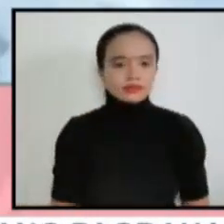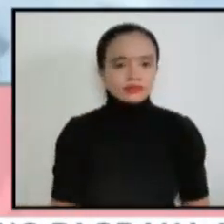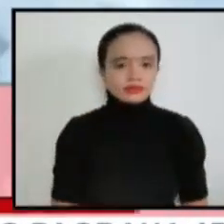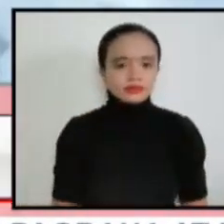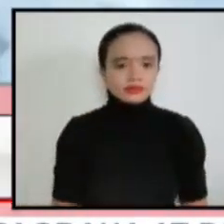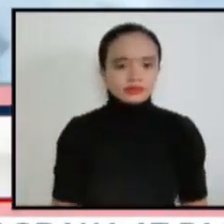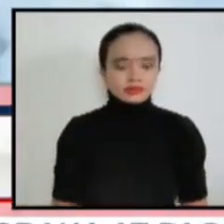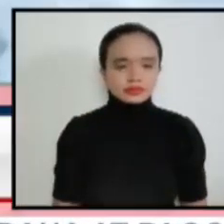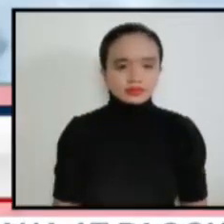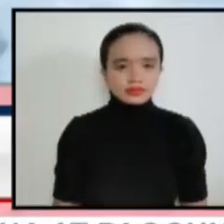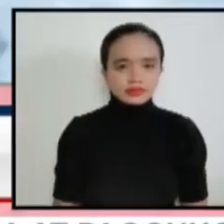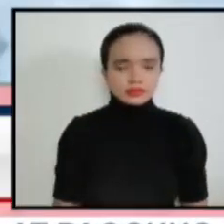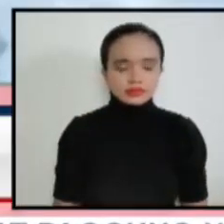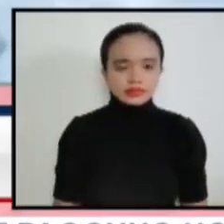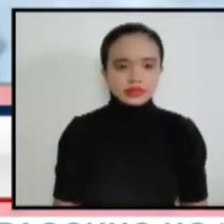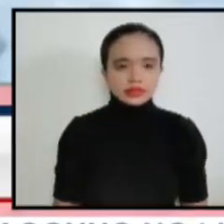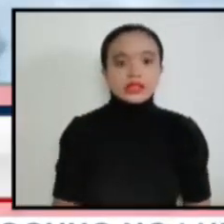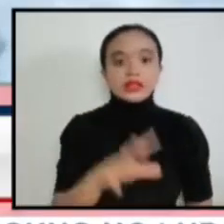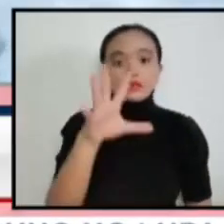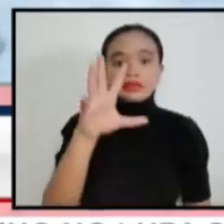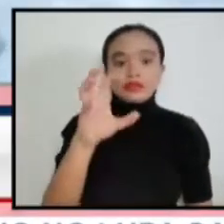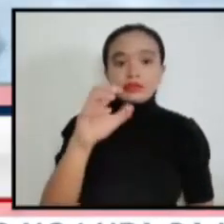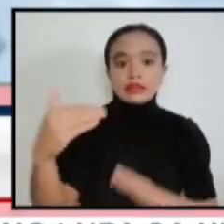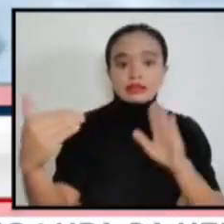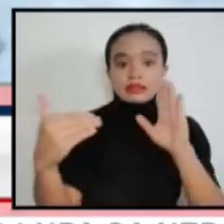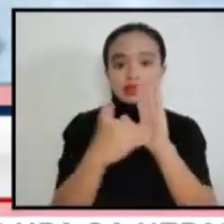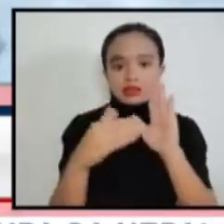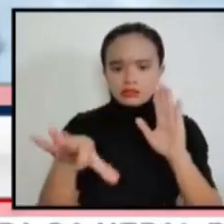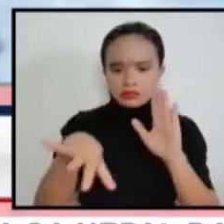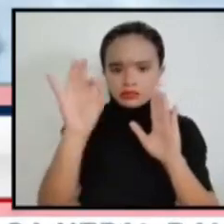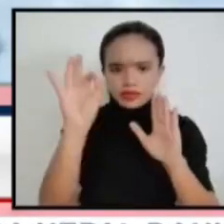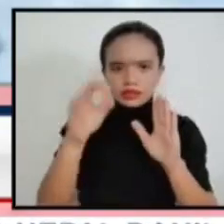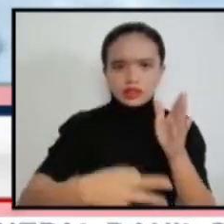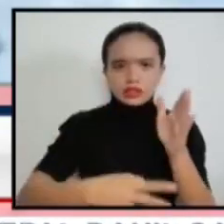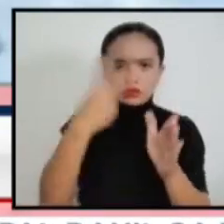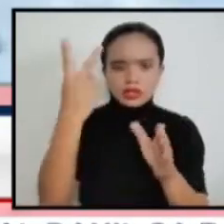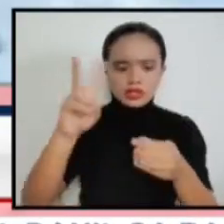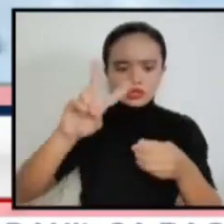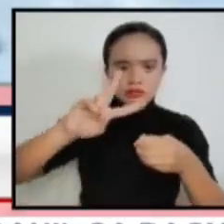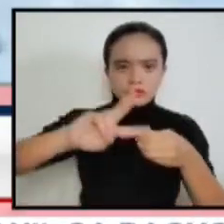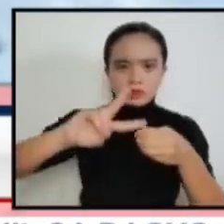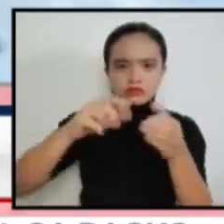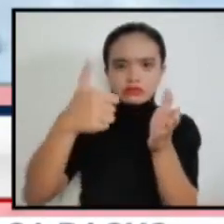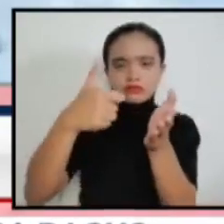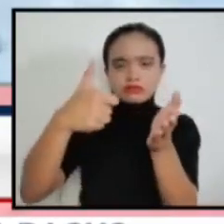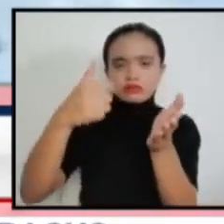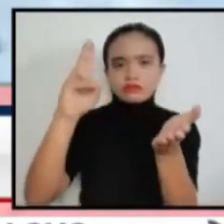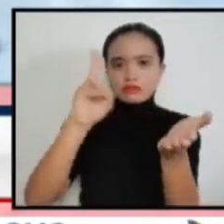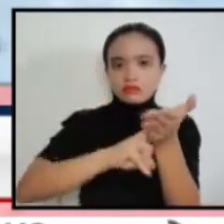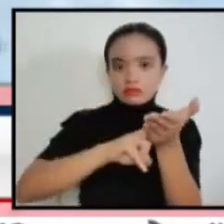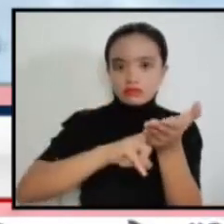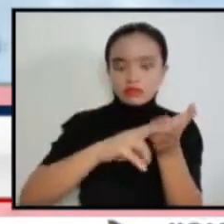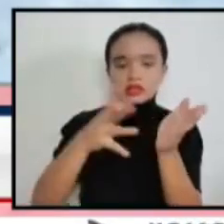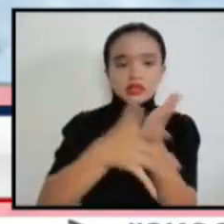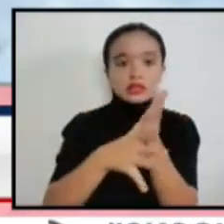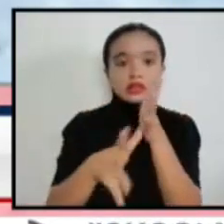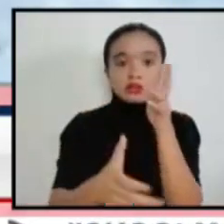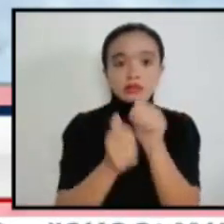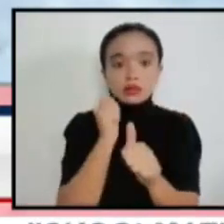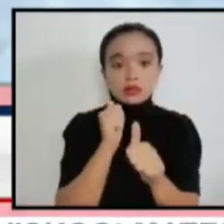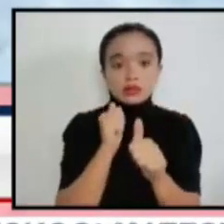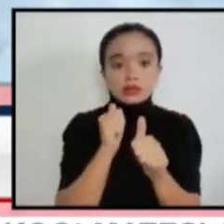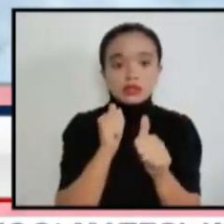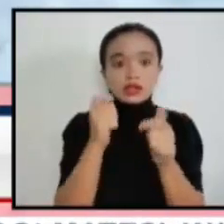Aabot sa halos kalahating milyon ang natuklasang double voter registration ng COMELEC. Karamihan sa kanila ay mga lumipat